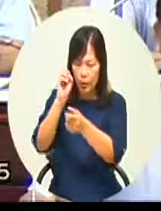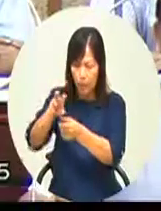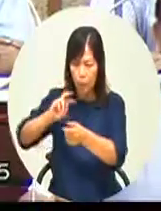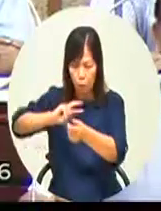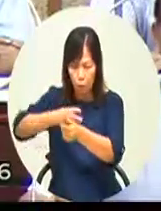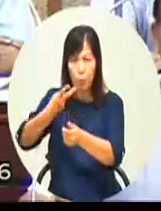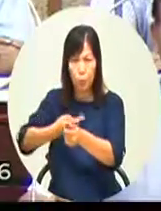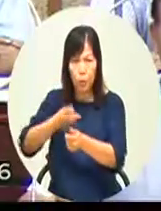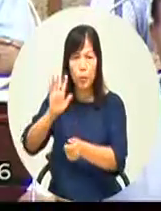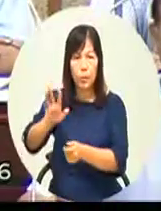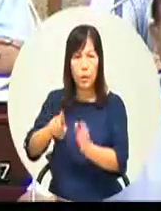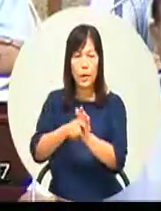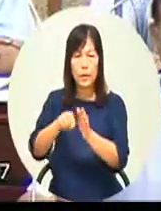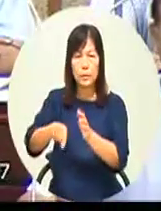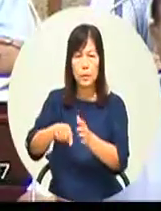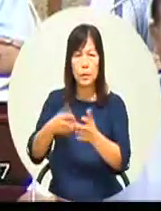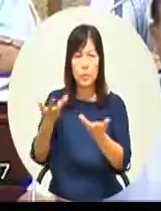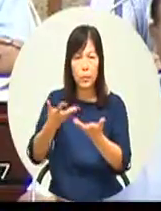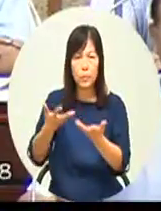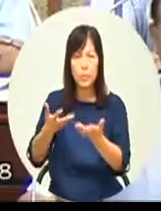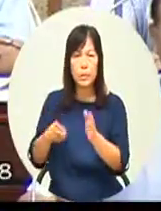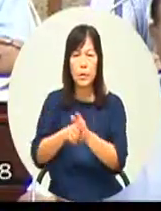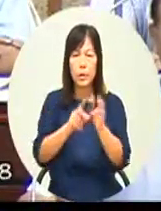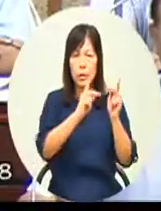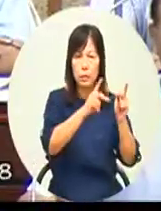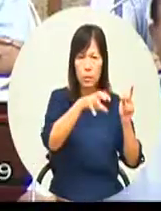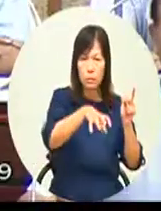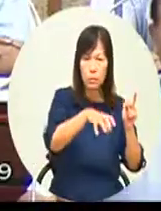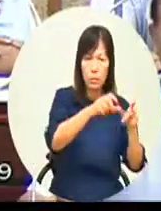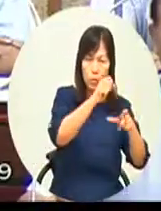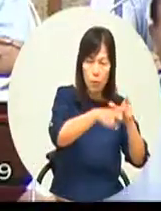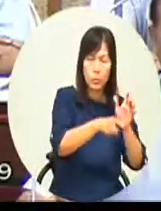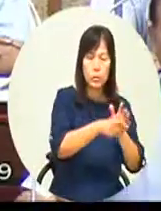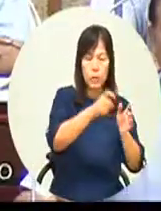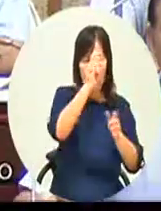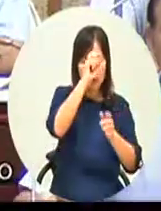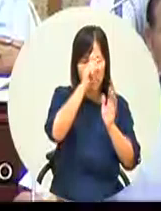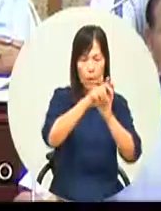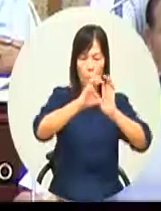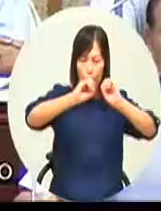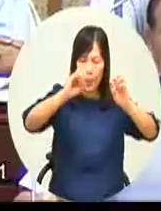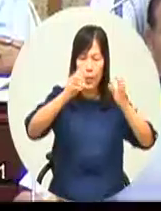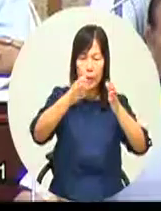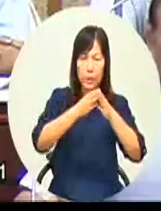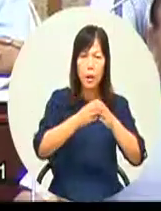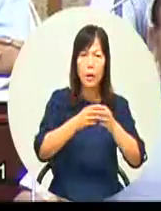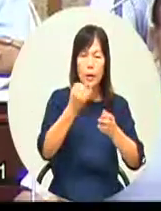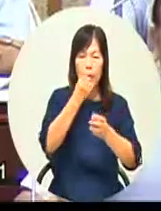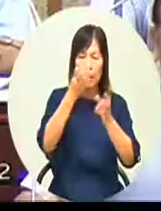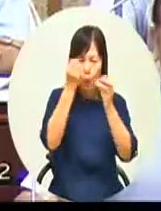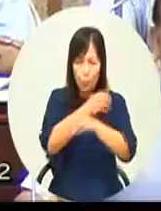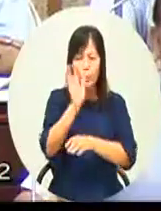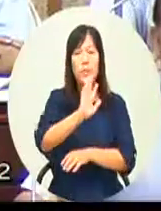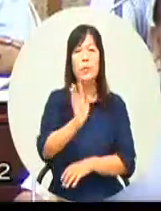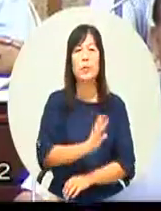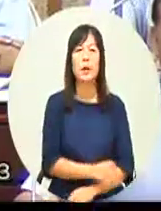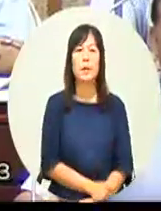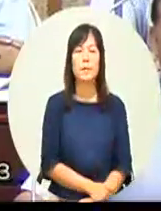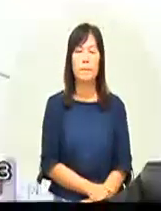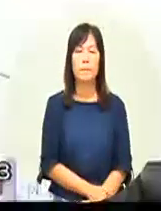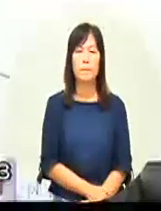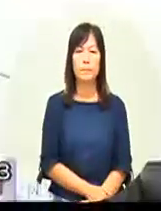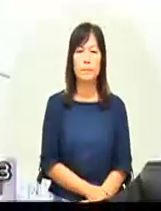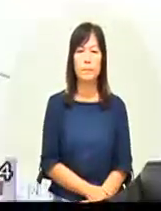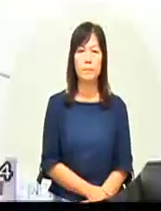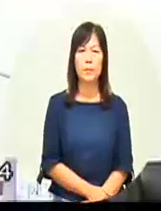所以这个面向部分其实我们也跟捷运公司要求，那要多予以宣传，不要造成再有误触的情形。 好，请